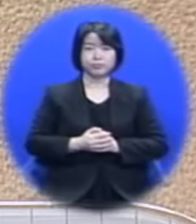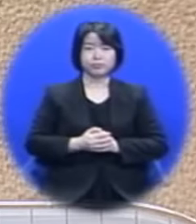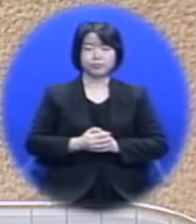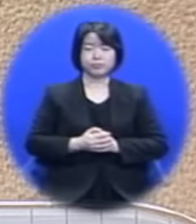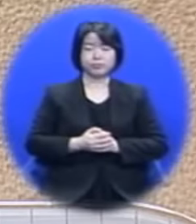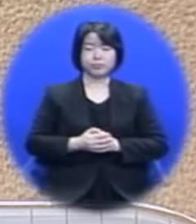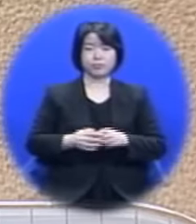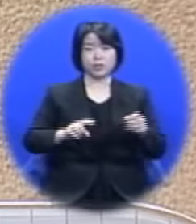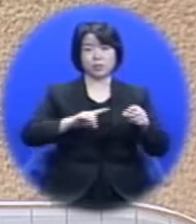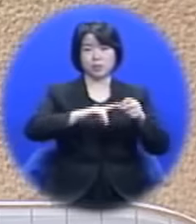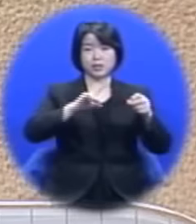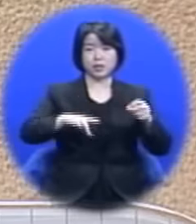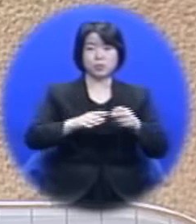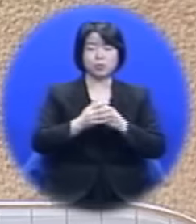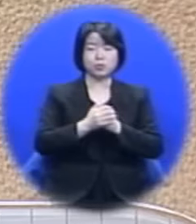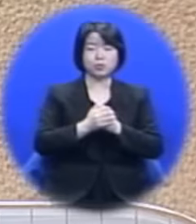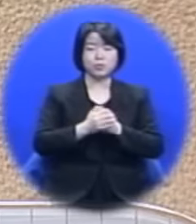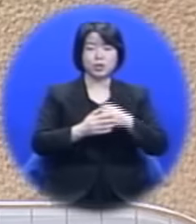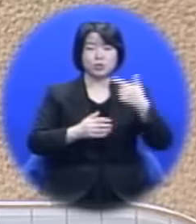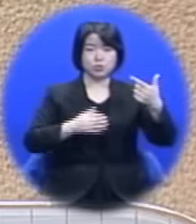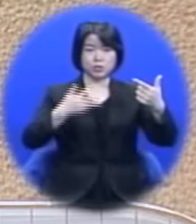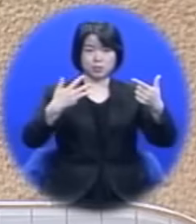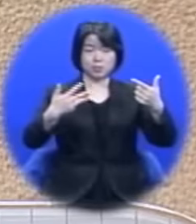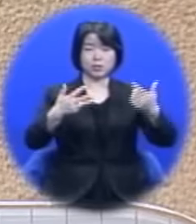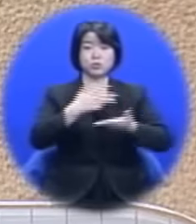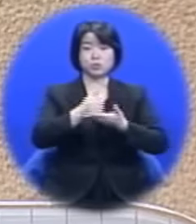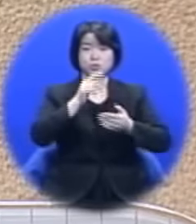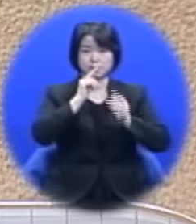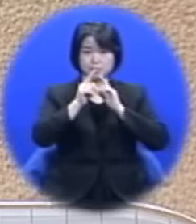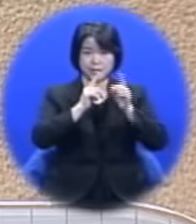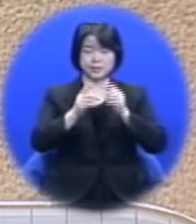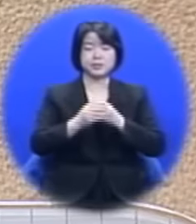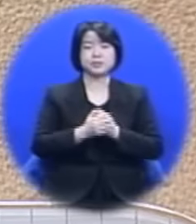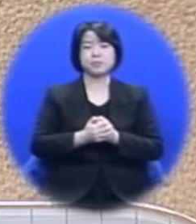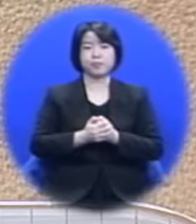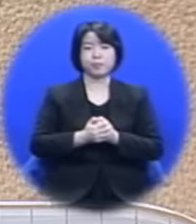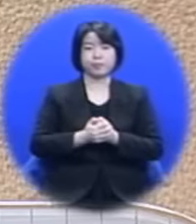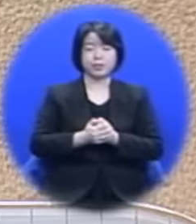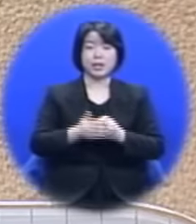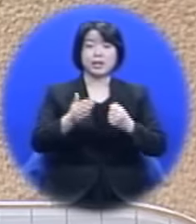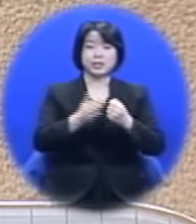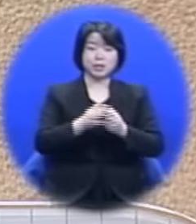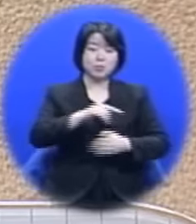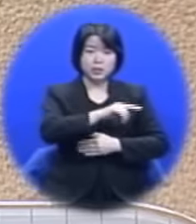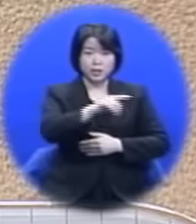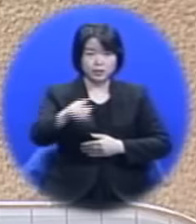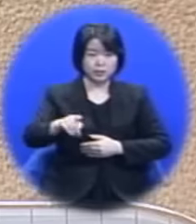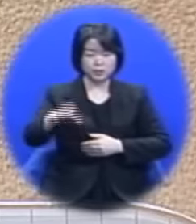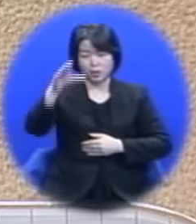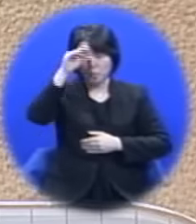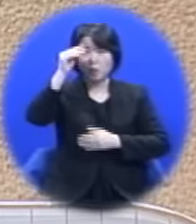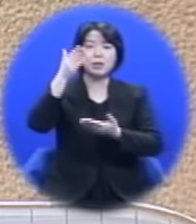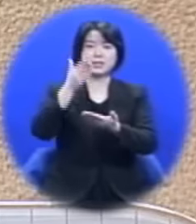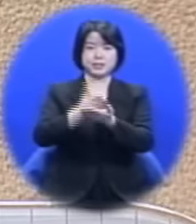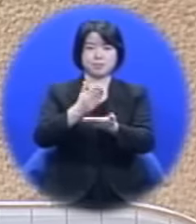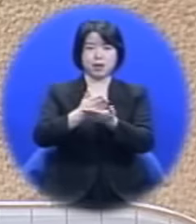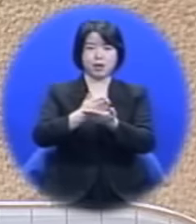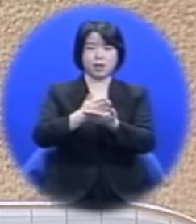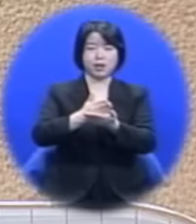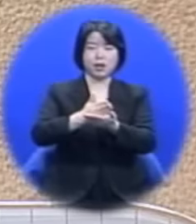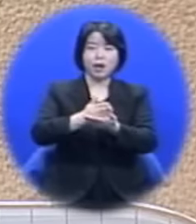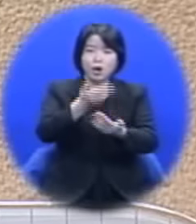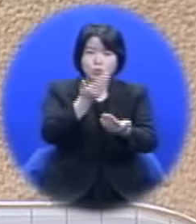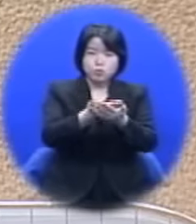마태복음 6장 8절에서 주님은 이렇게 말씀했습니다 그러므로 그들을 본받지 말라 구하기